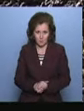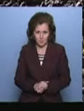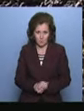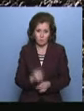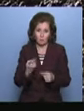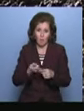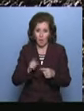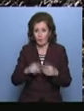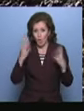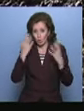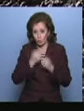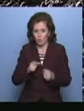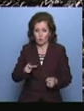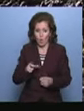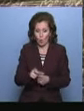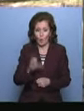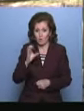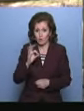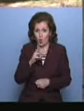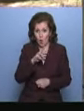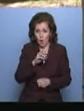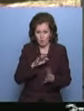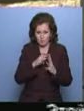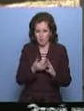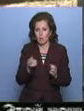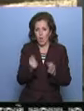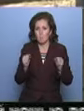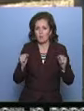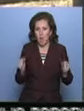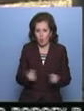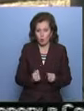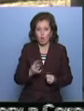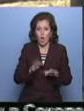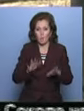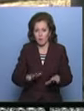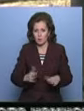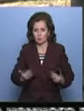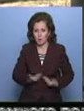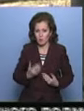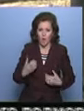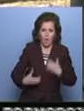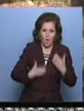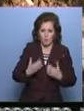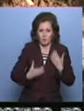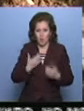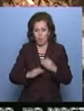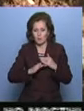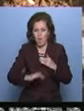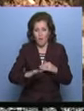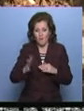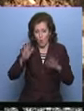Этой ночью дорогу в Соколе немного подморозило, но местные жители с ужасом ждут очередной распутицы. В межсезонье здесь непроходимое